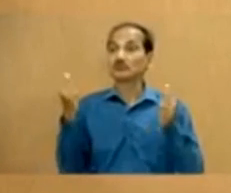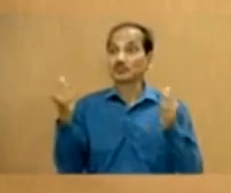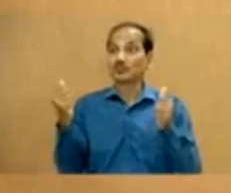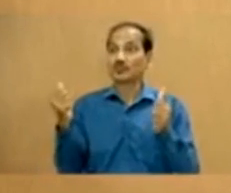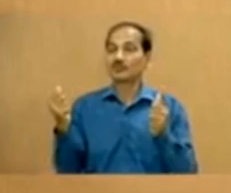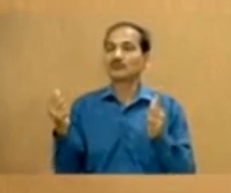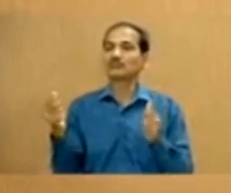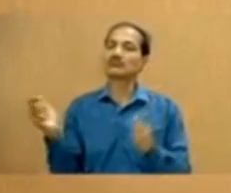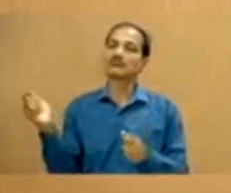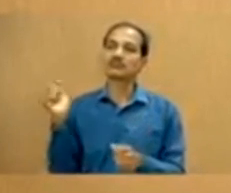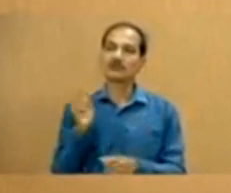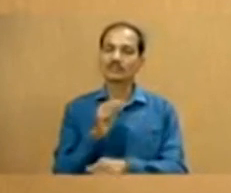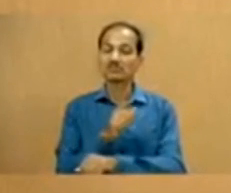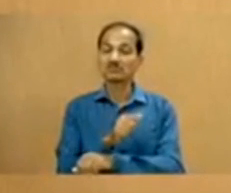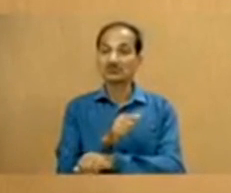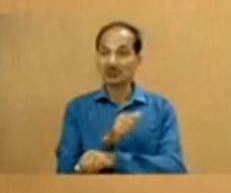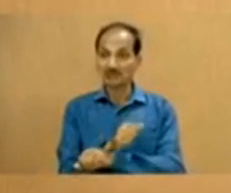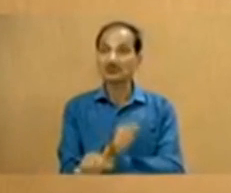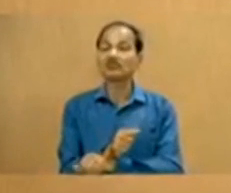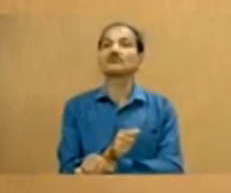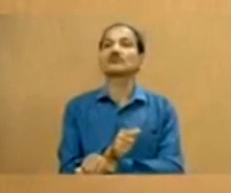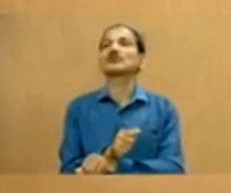ଆମର ଆଶା ଏବଂ ଅନୁରୋଧ ଯେ